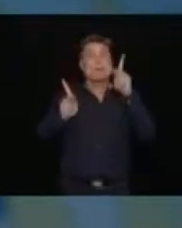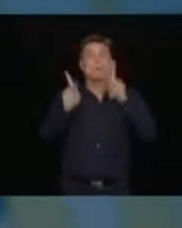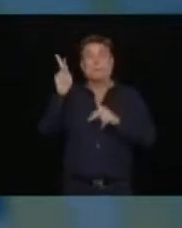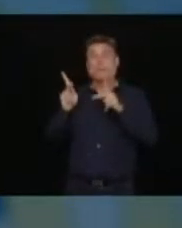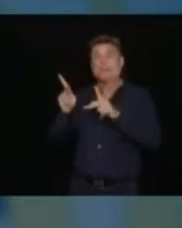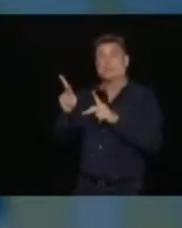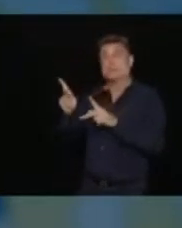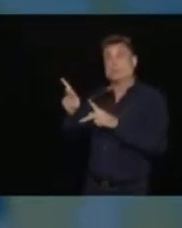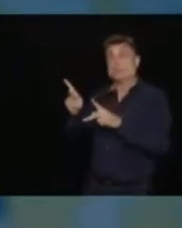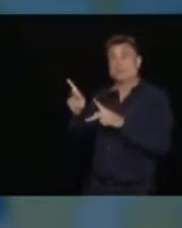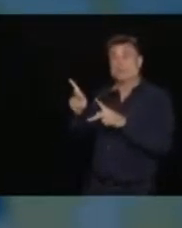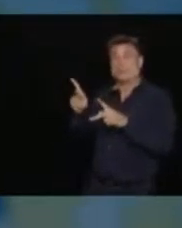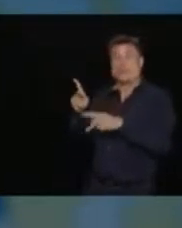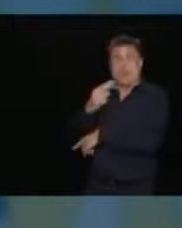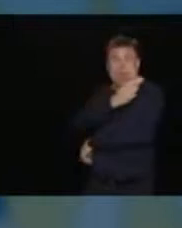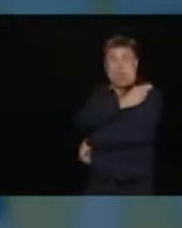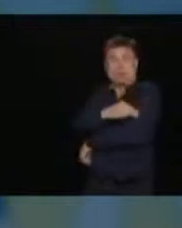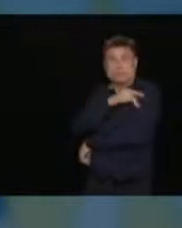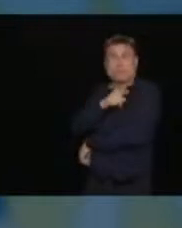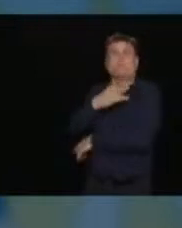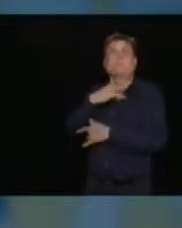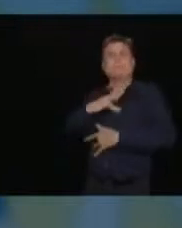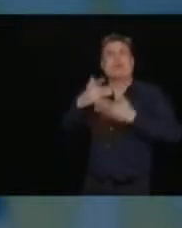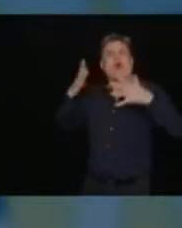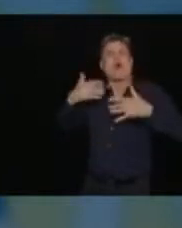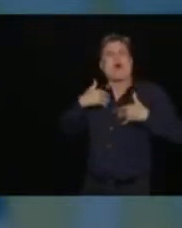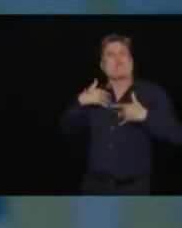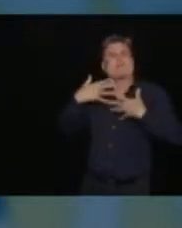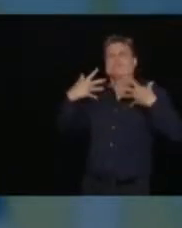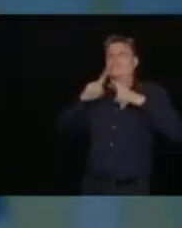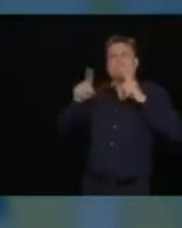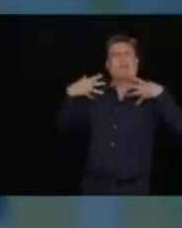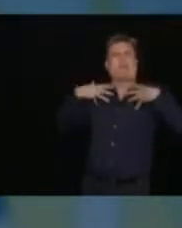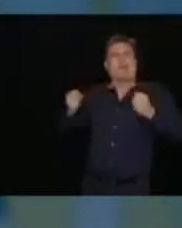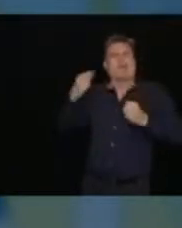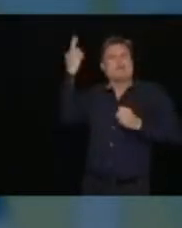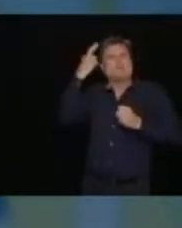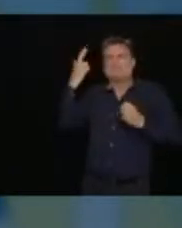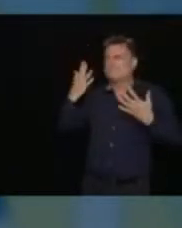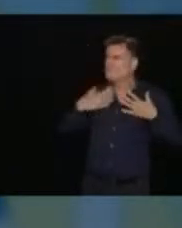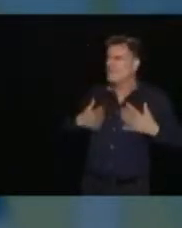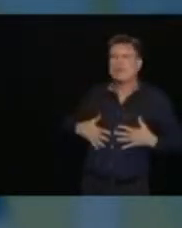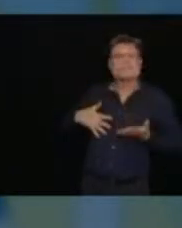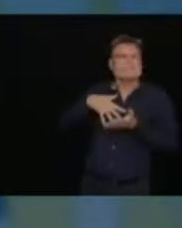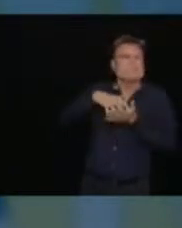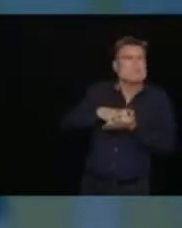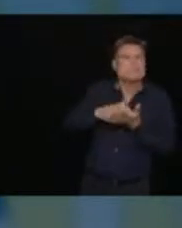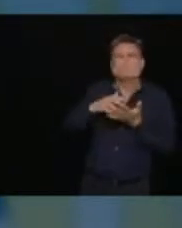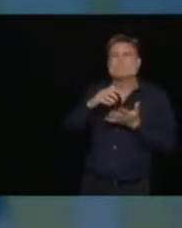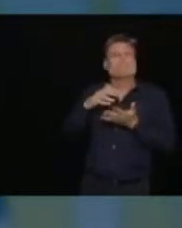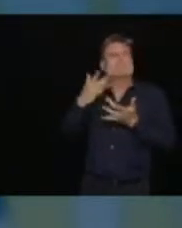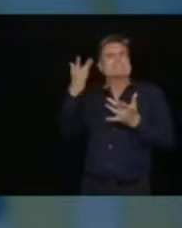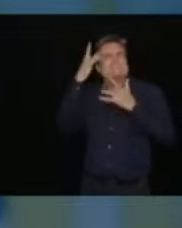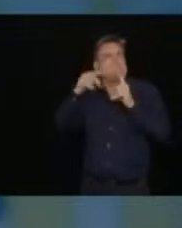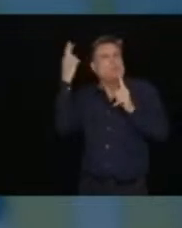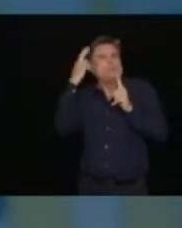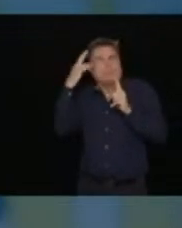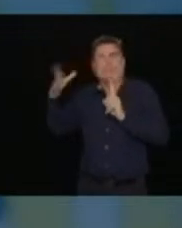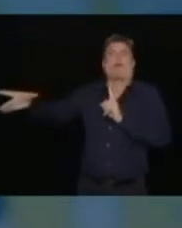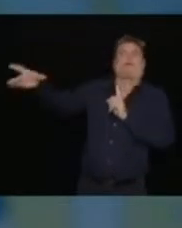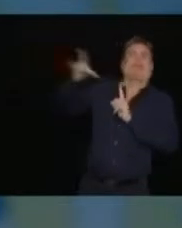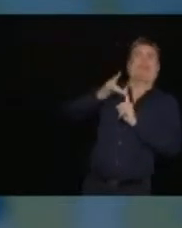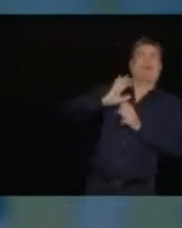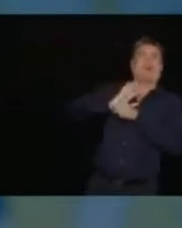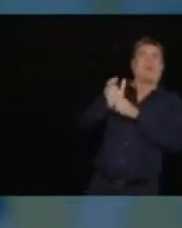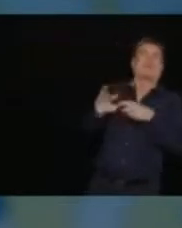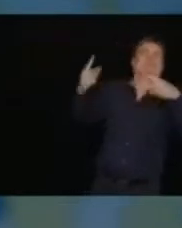在西方加拿大和美国这个都是属于新冠死亡，其他国家我不知道，中国